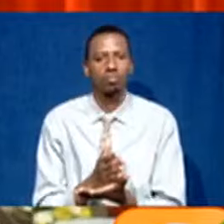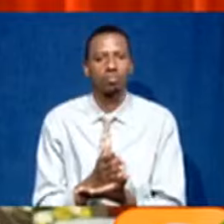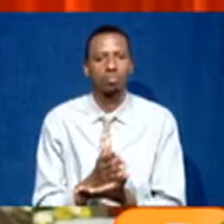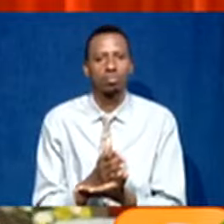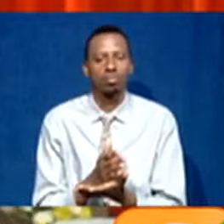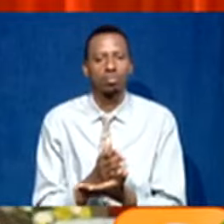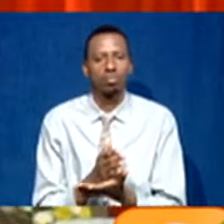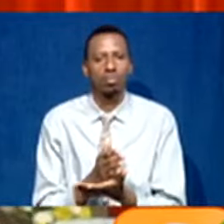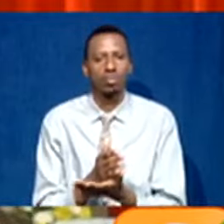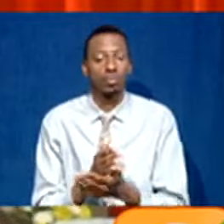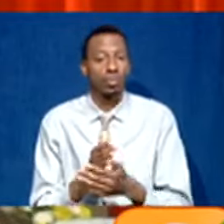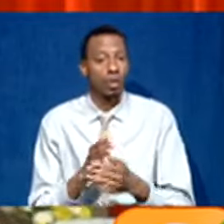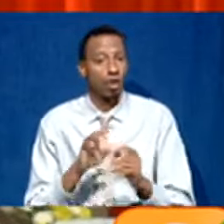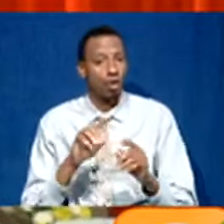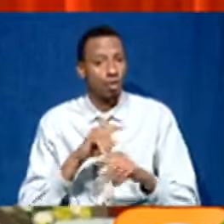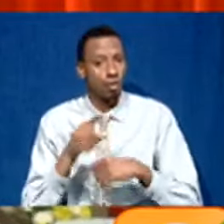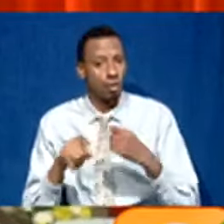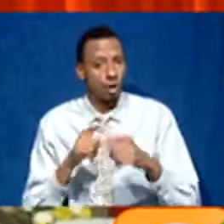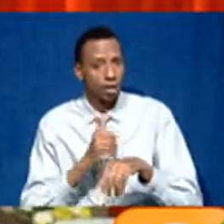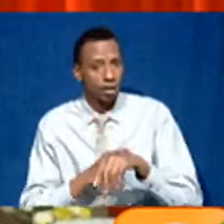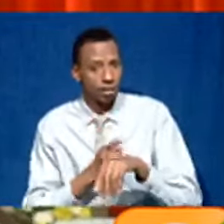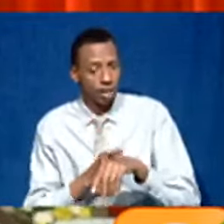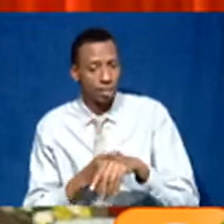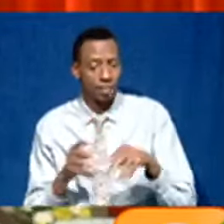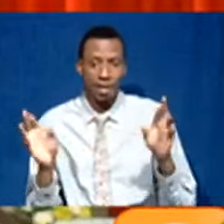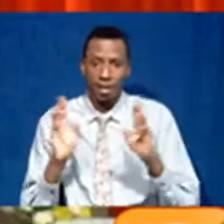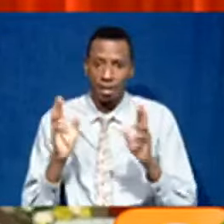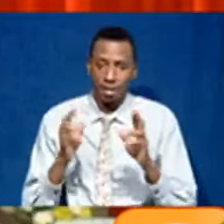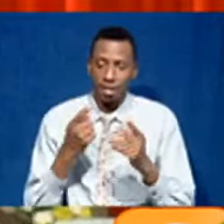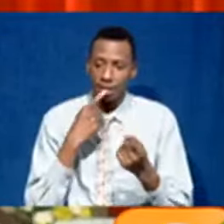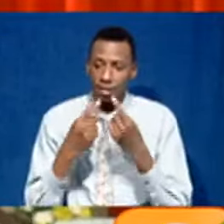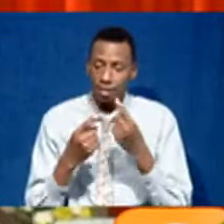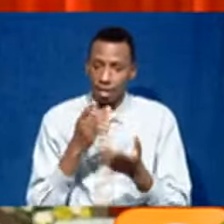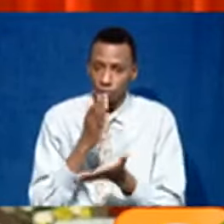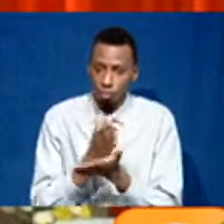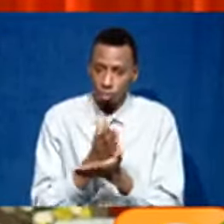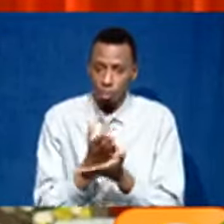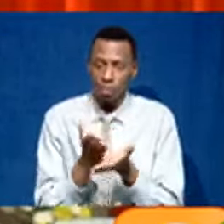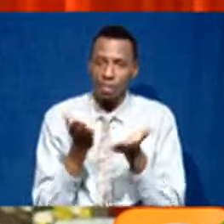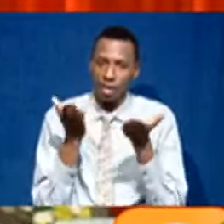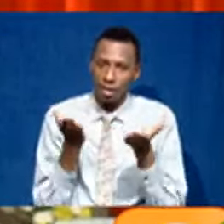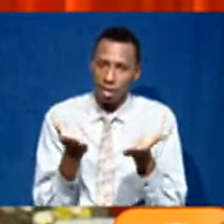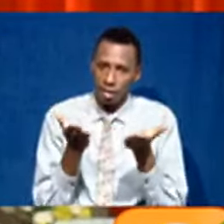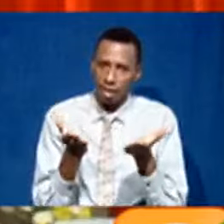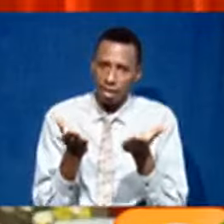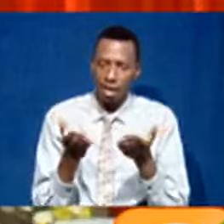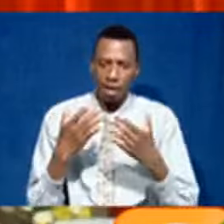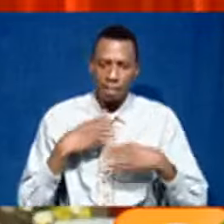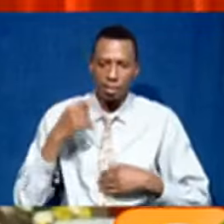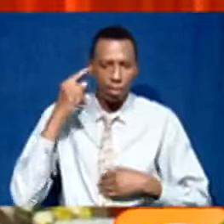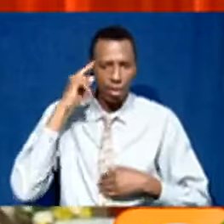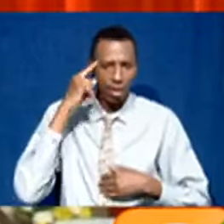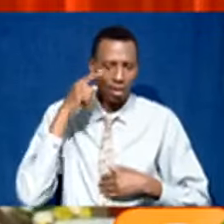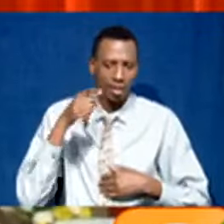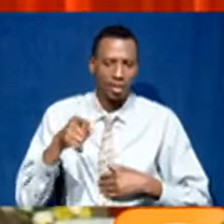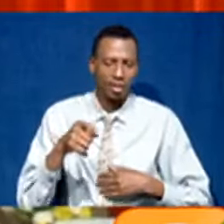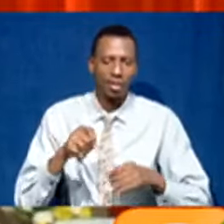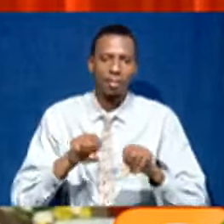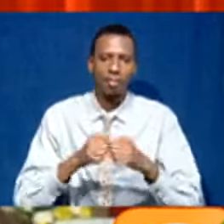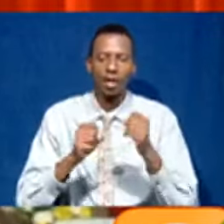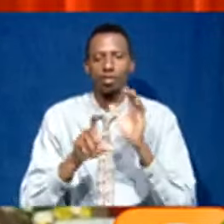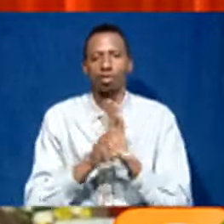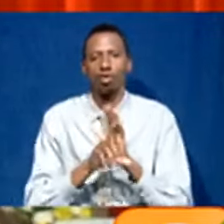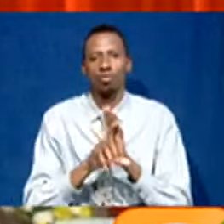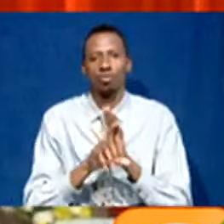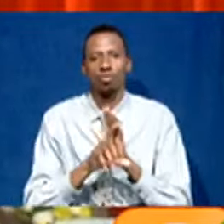the time when to speak the truth was actually seen as treason. But